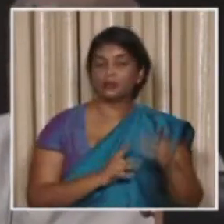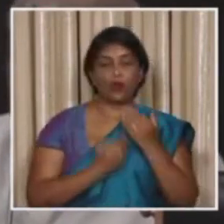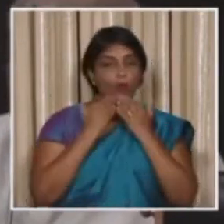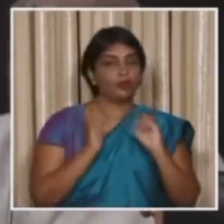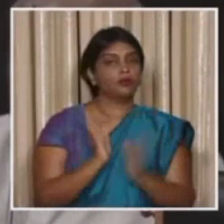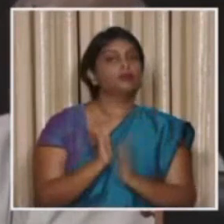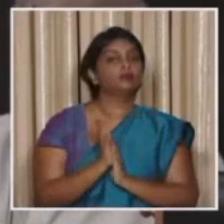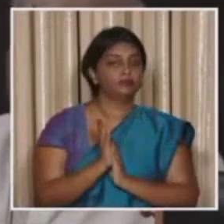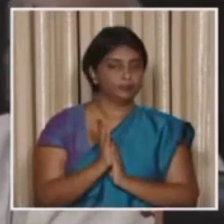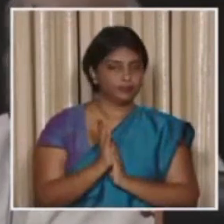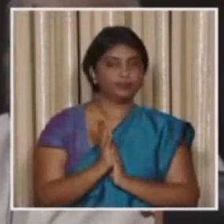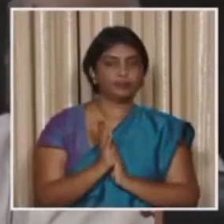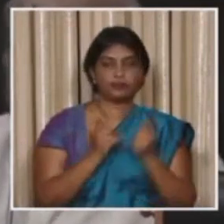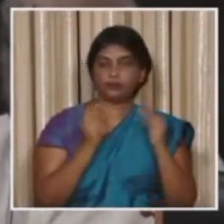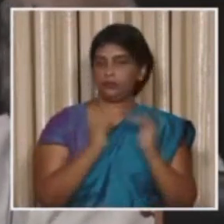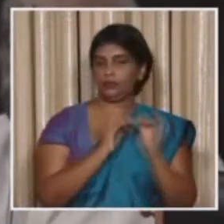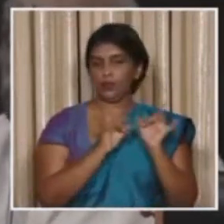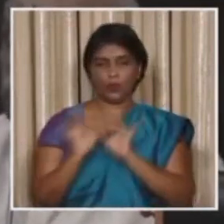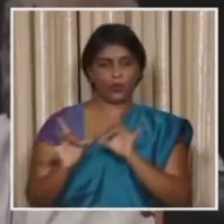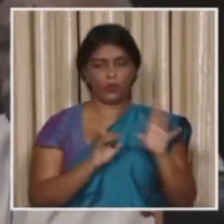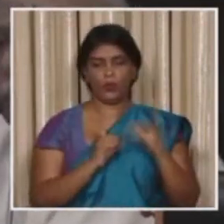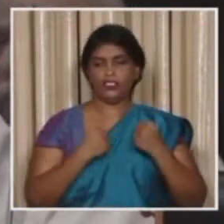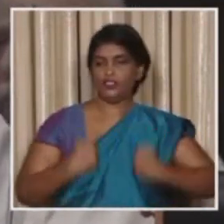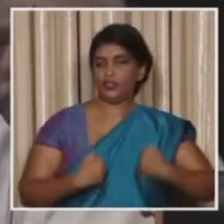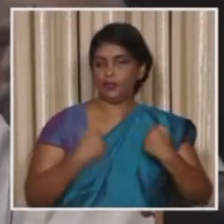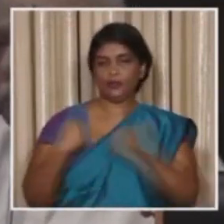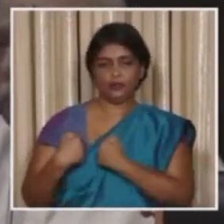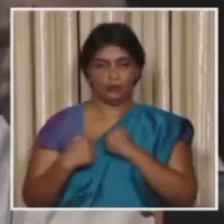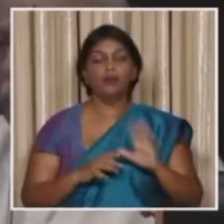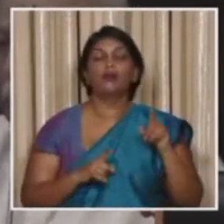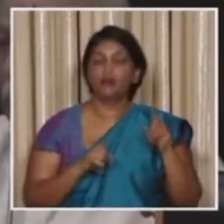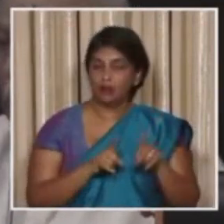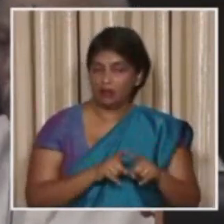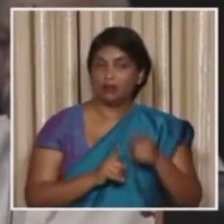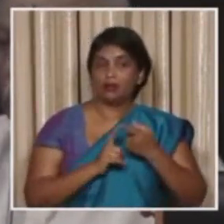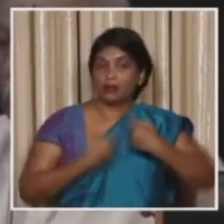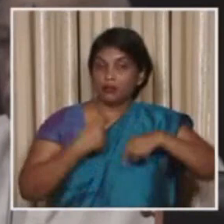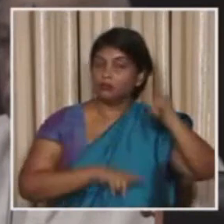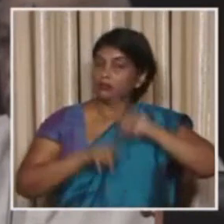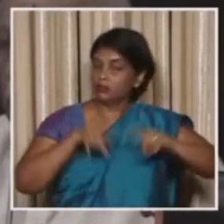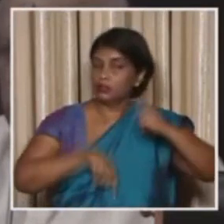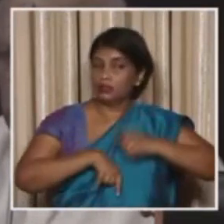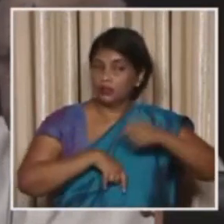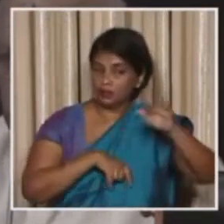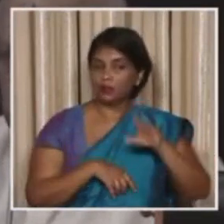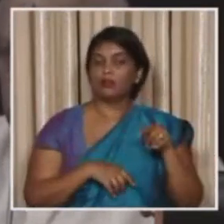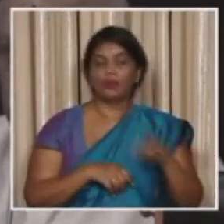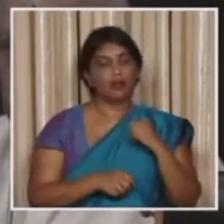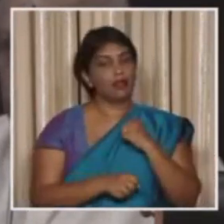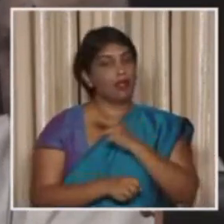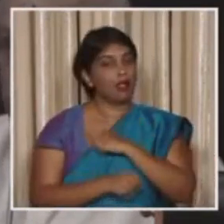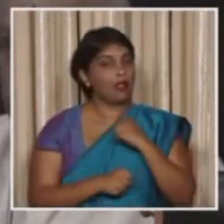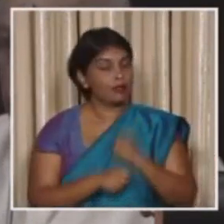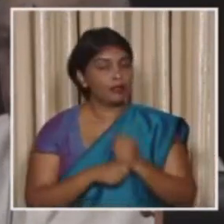උපදේශක සභාවේ සම සභාපතිත්වය දැරිය යුතුයි. විධායක සම්බන්ධ කරුණු සාකච්ඡා කරන අවස්ථාවන්හිදී